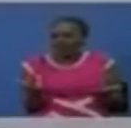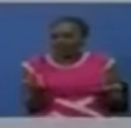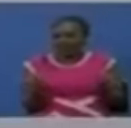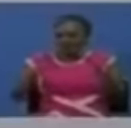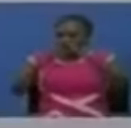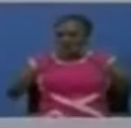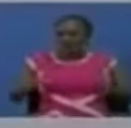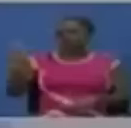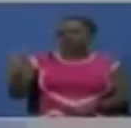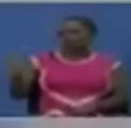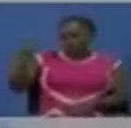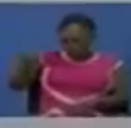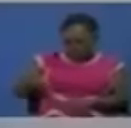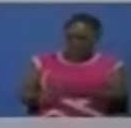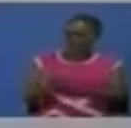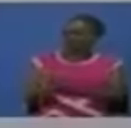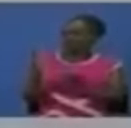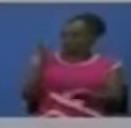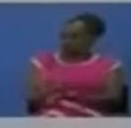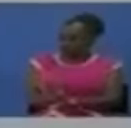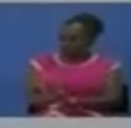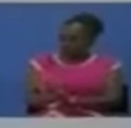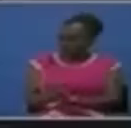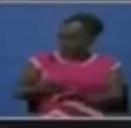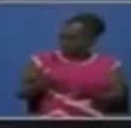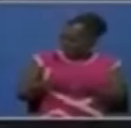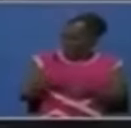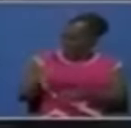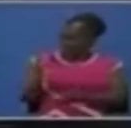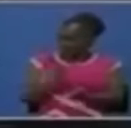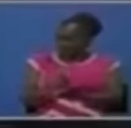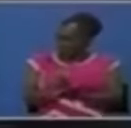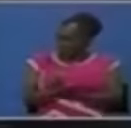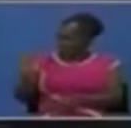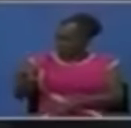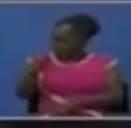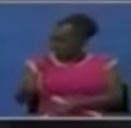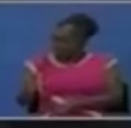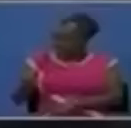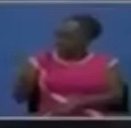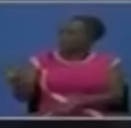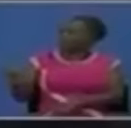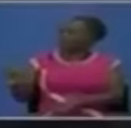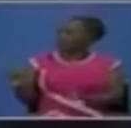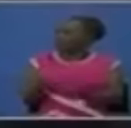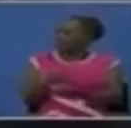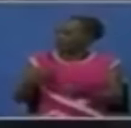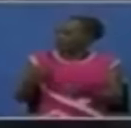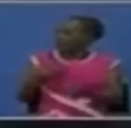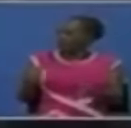Kwa nyumba ya Uhuru mwenyewe. Simuliona hiyo? Si dada yake? Is it a crime? Yani president hawezi kuwa na